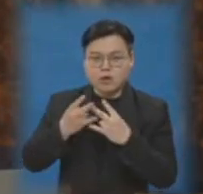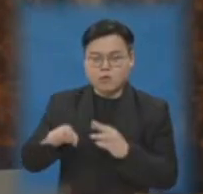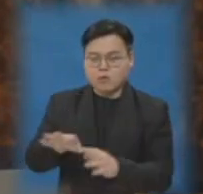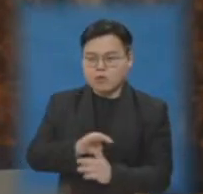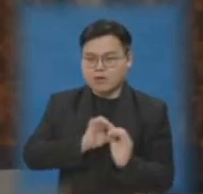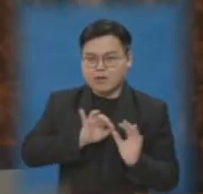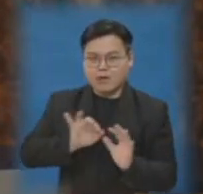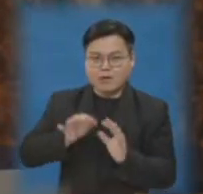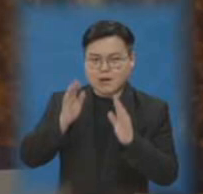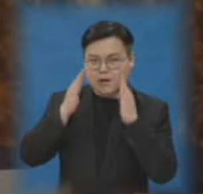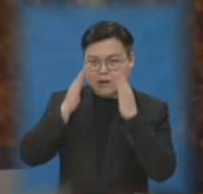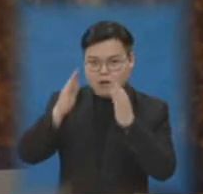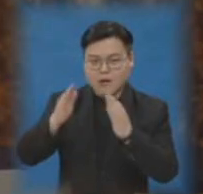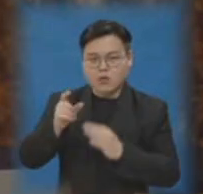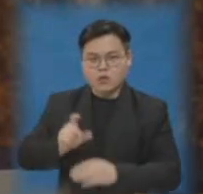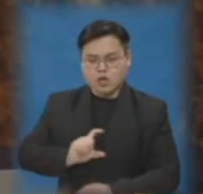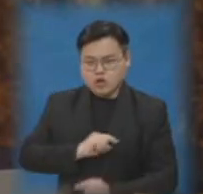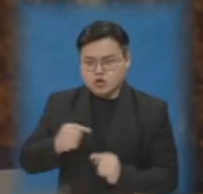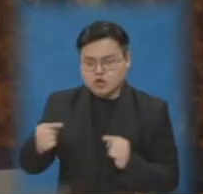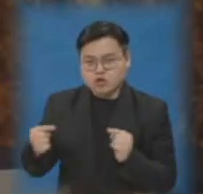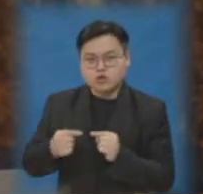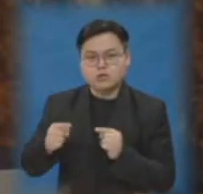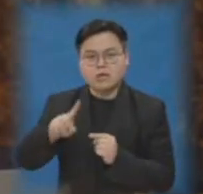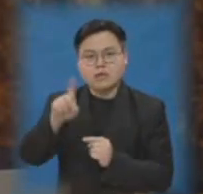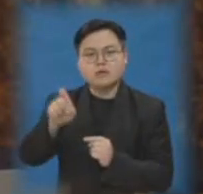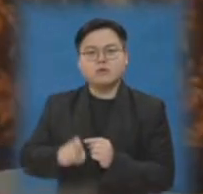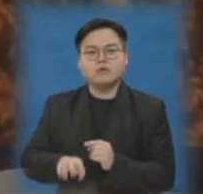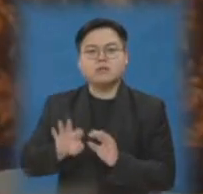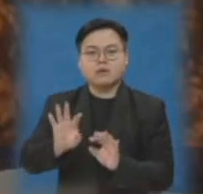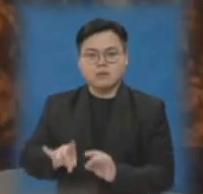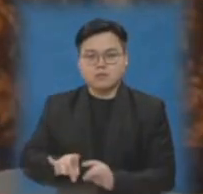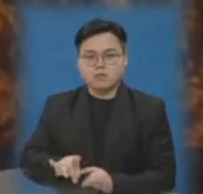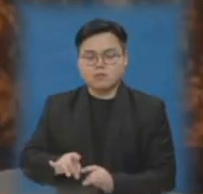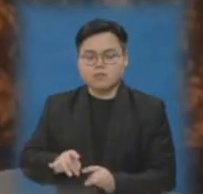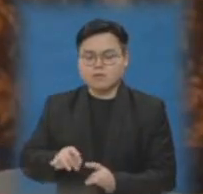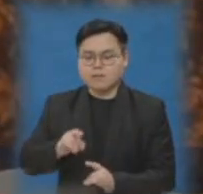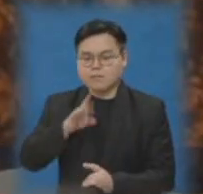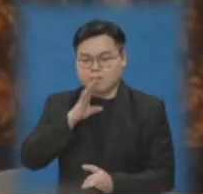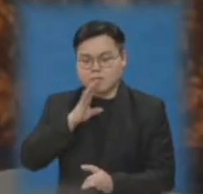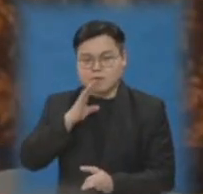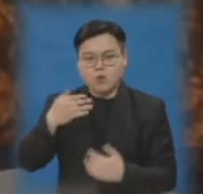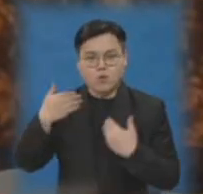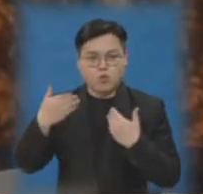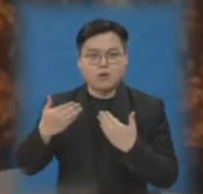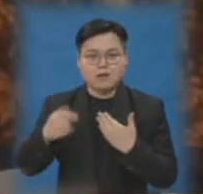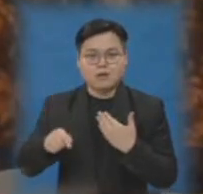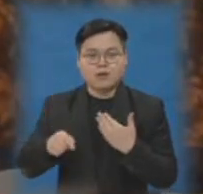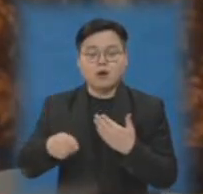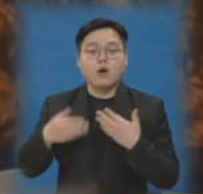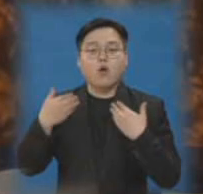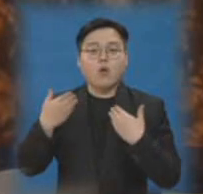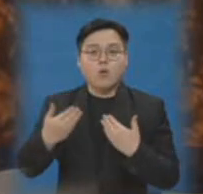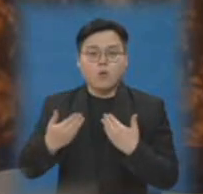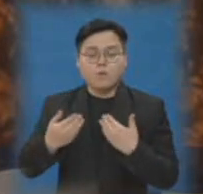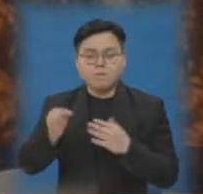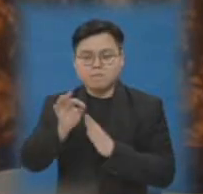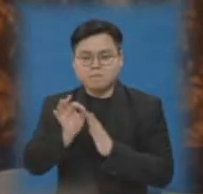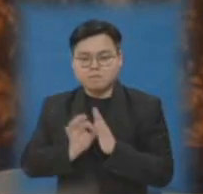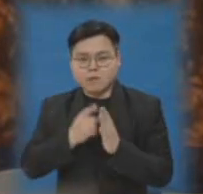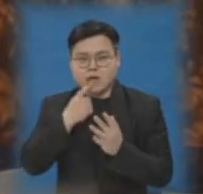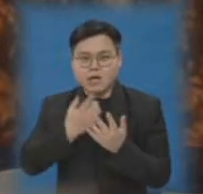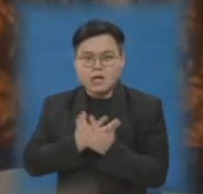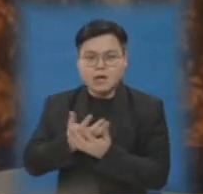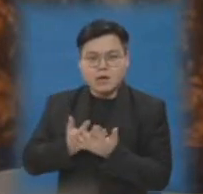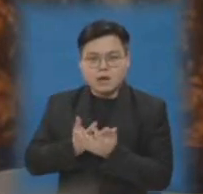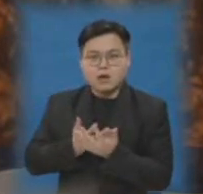байгаа хүний эрхийн зөрчлийн асуудлаар хуралдуулыг санал хүсэе. За энэ хорооны хурал дээр хилцсэн асуудлаараа бид нар улсын